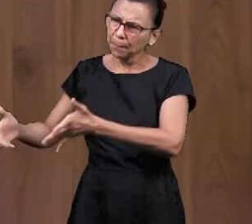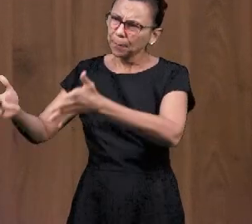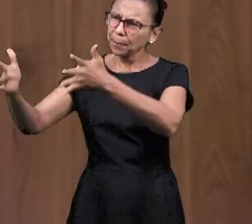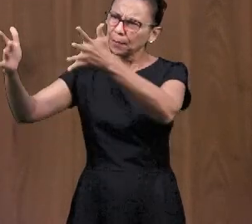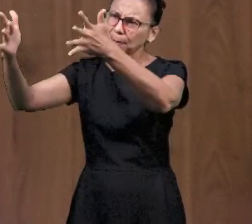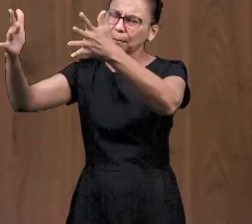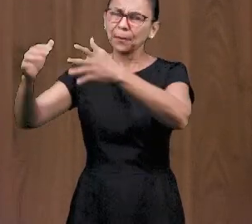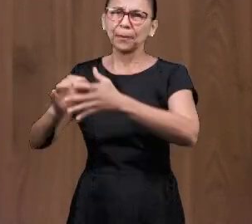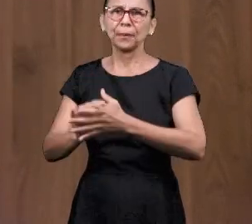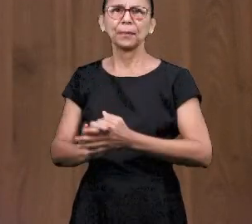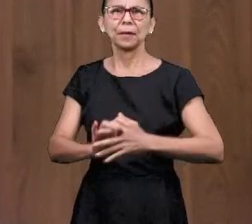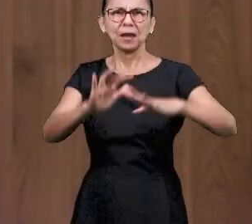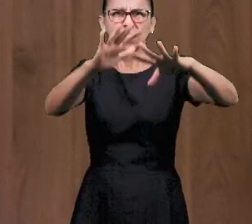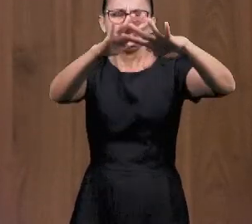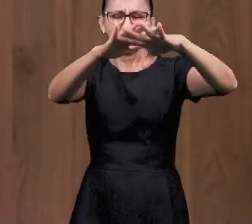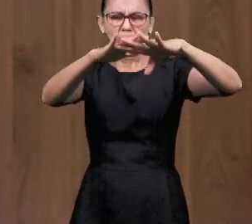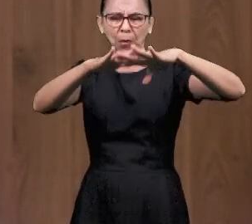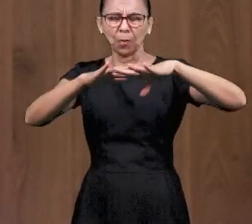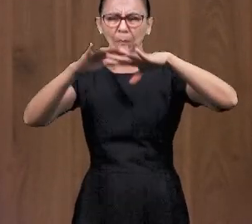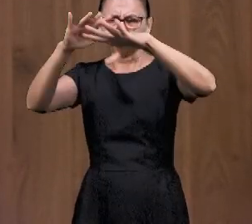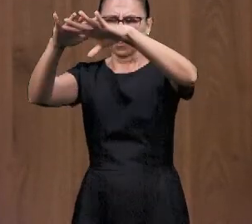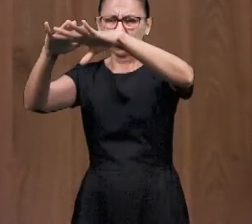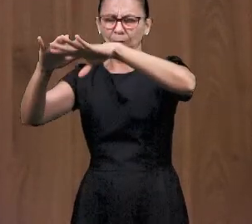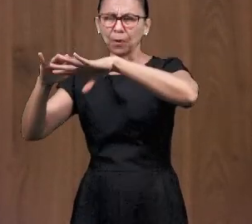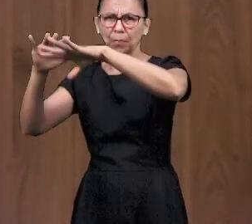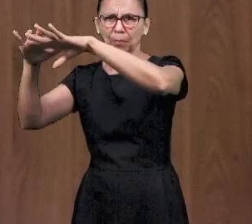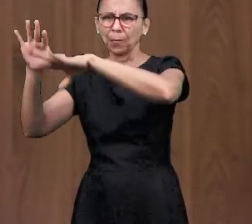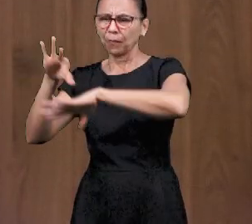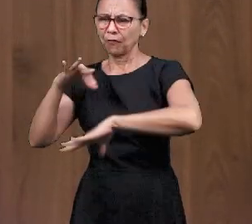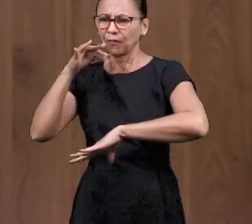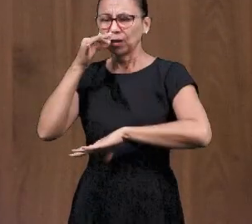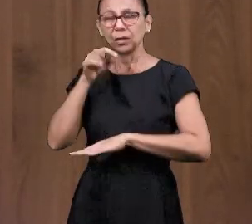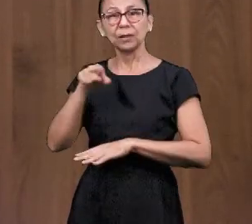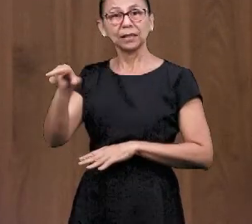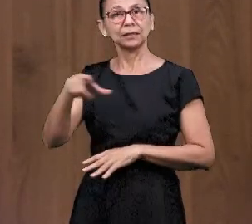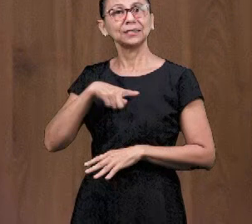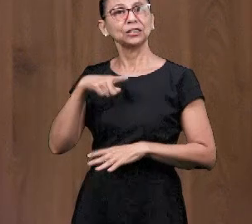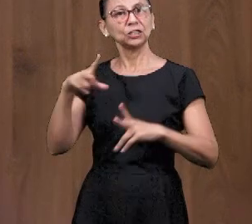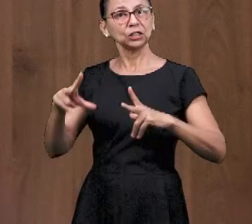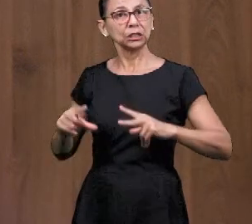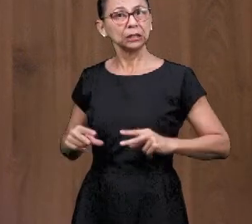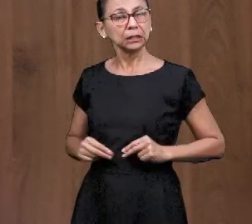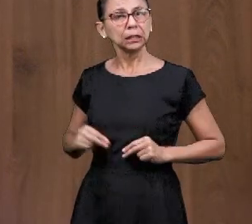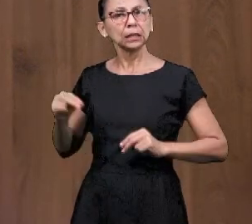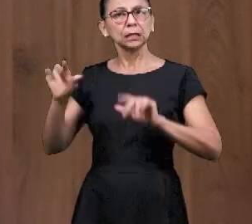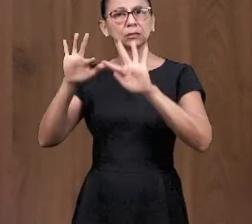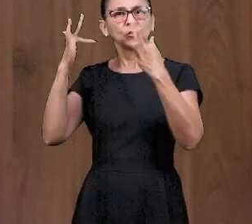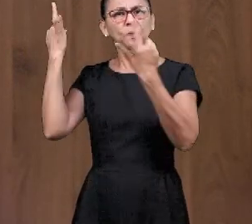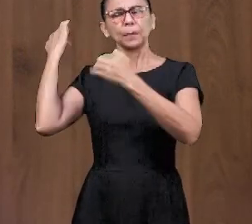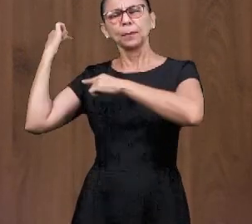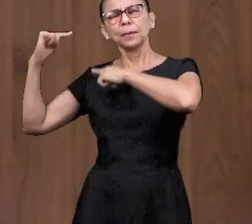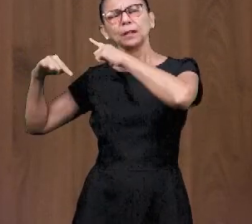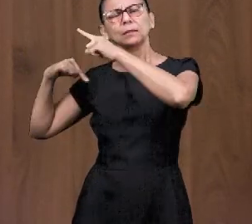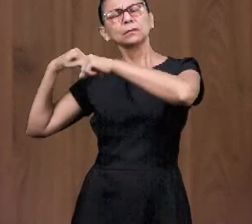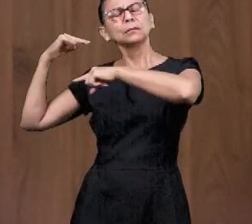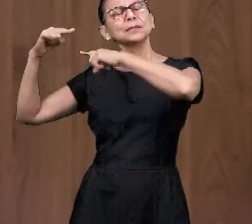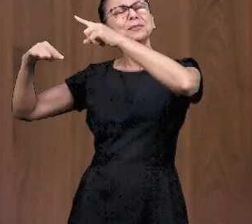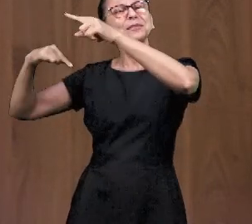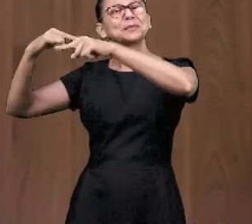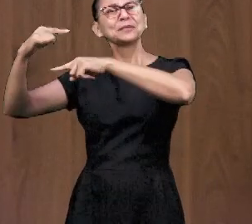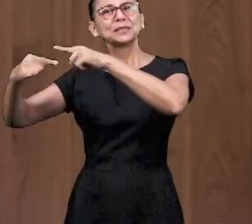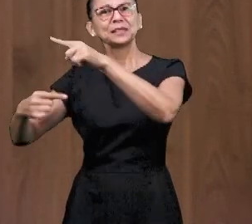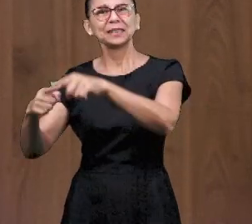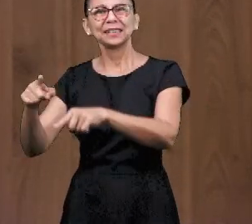de maintien pour cette famille. Naboth a reçu cet héritage, a été passé de père à enfant. Il avait une grande